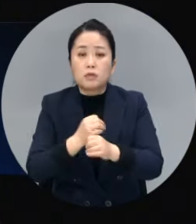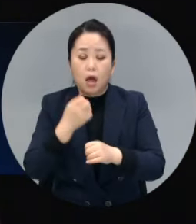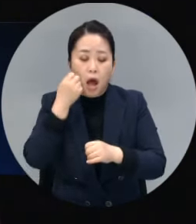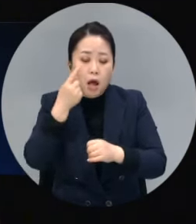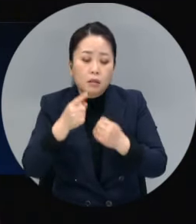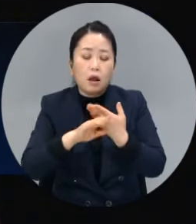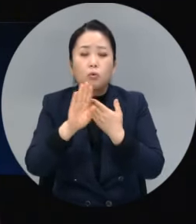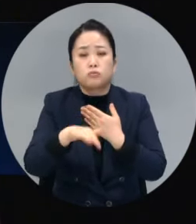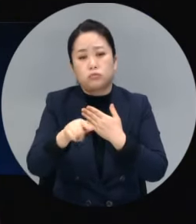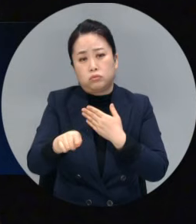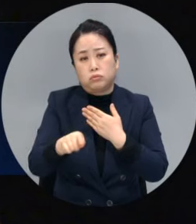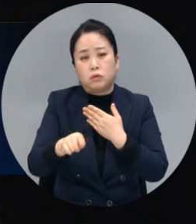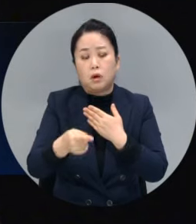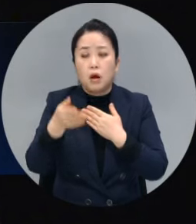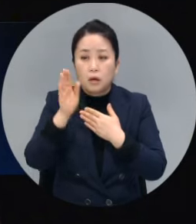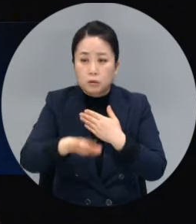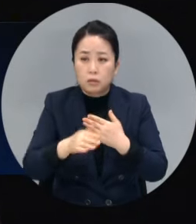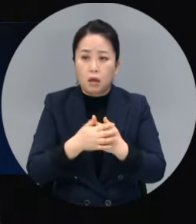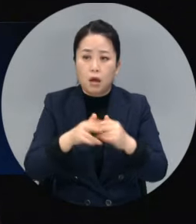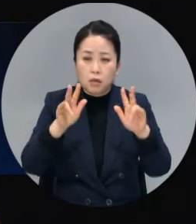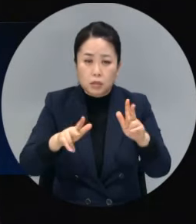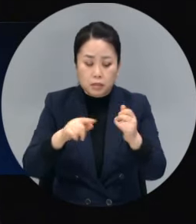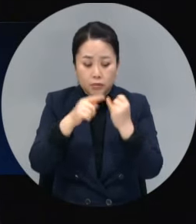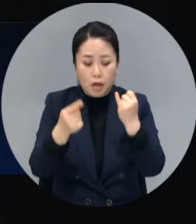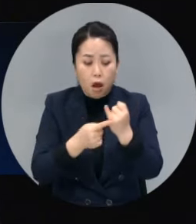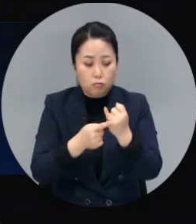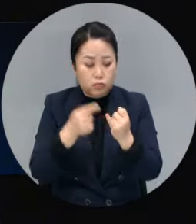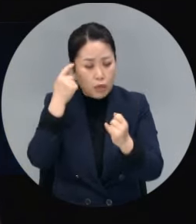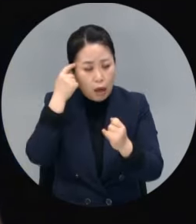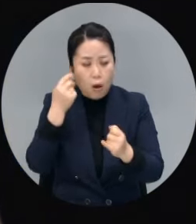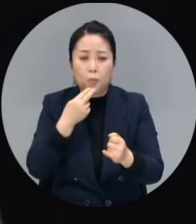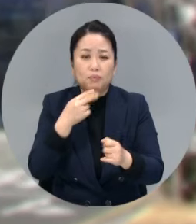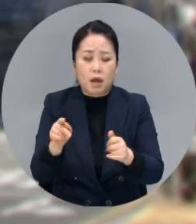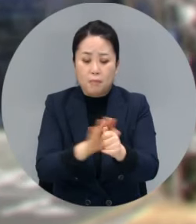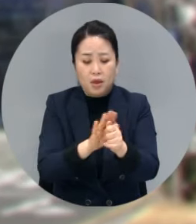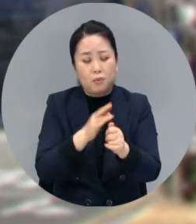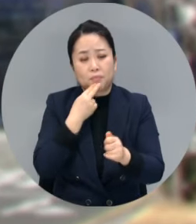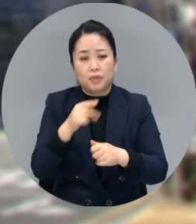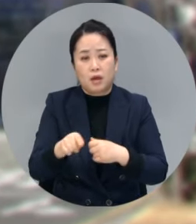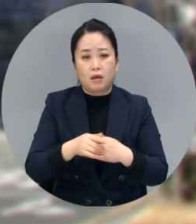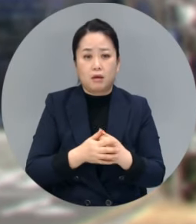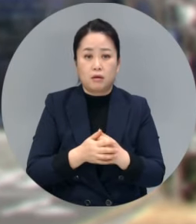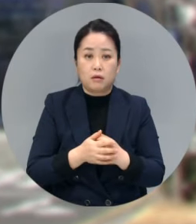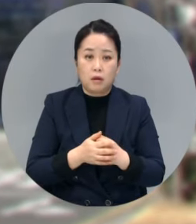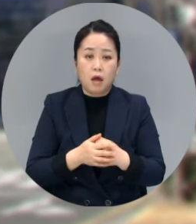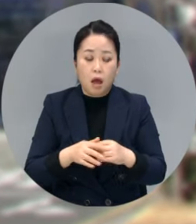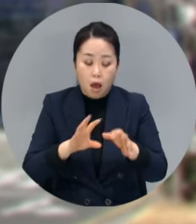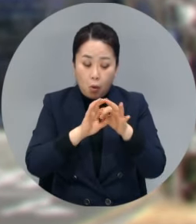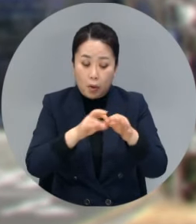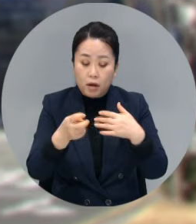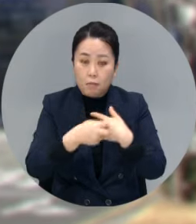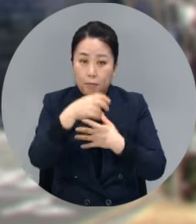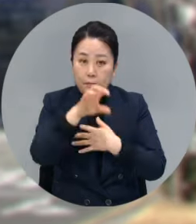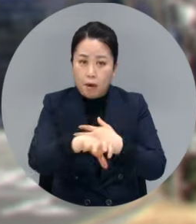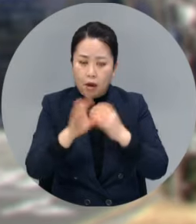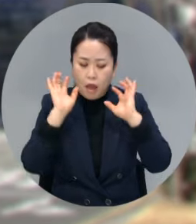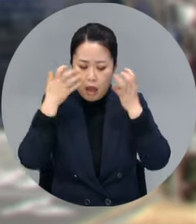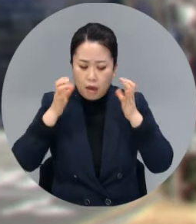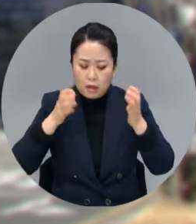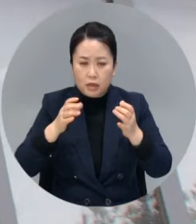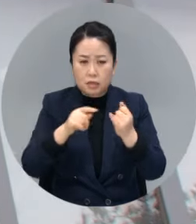받았을 경우의 산모들을 전혀 배려하지 않았다는 생각이 들더라고요. 해당 병원은 아이 낳는 산모가 줄어들다